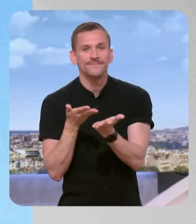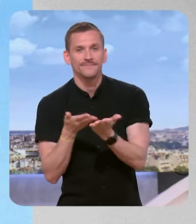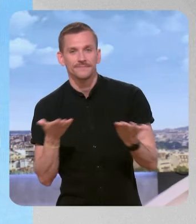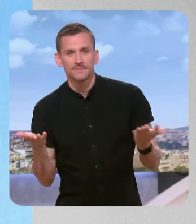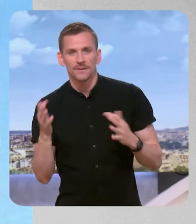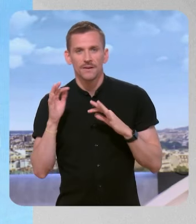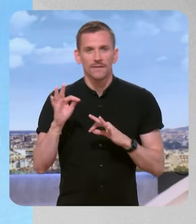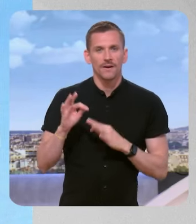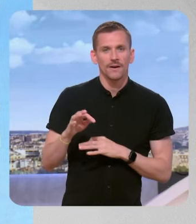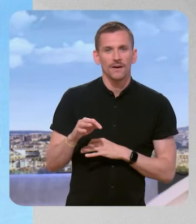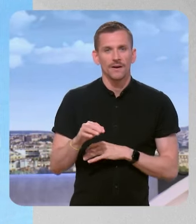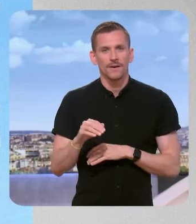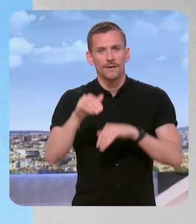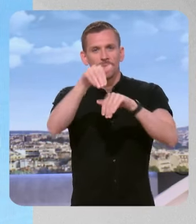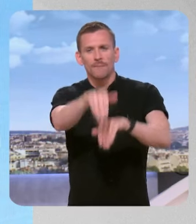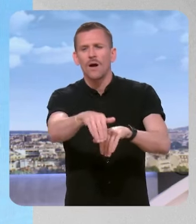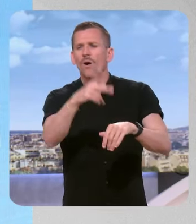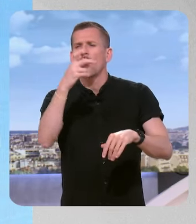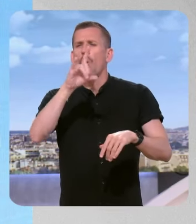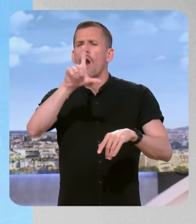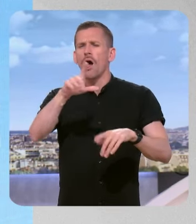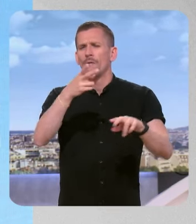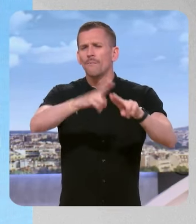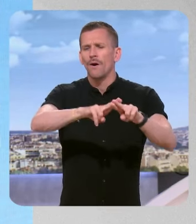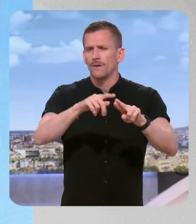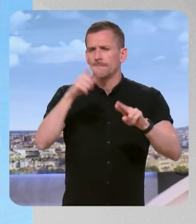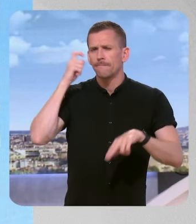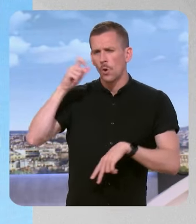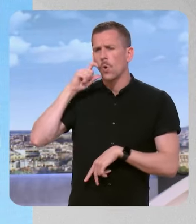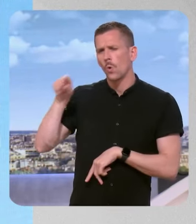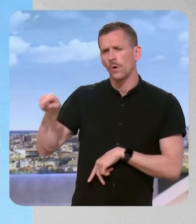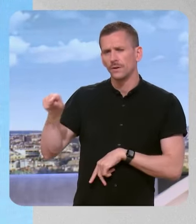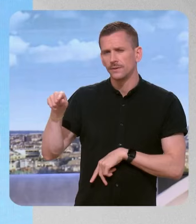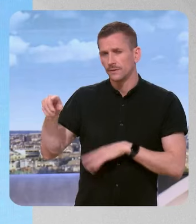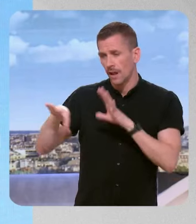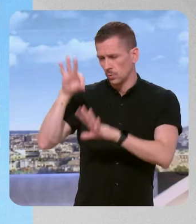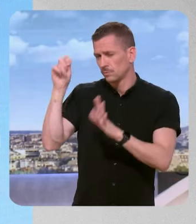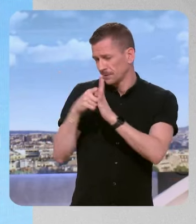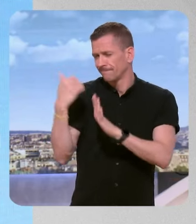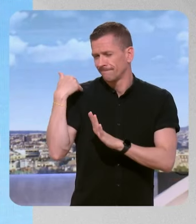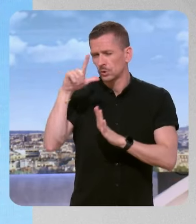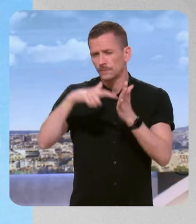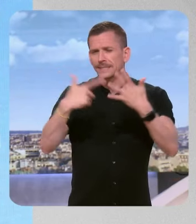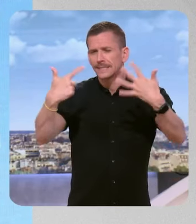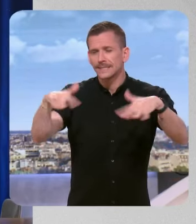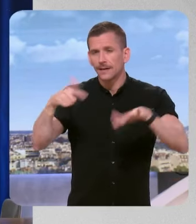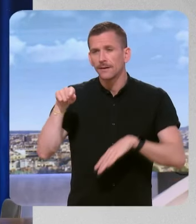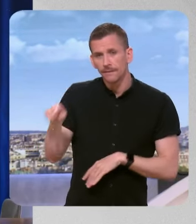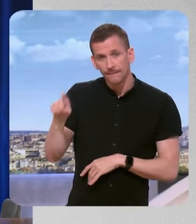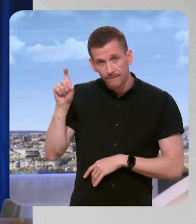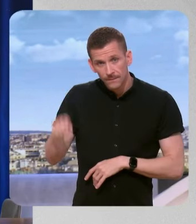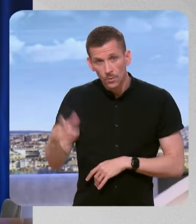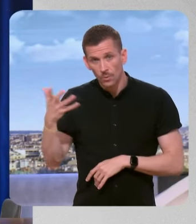et et je lui avais dit que avec le résultat de cette élection en 2017 face à Marine Le Pen il fallait réparer la